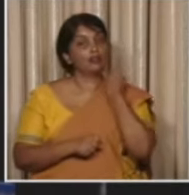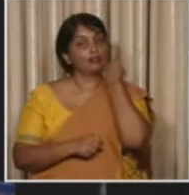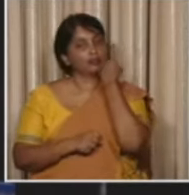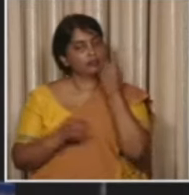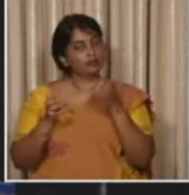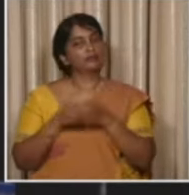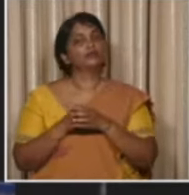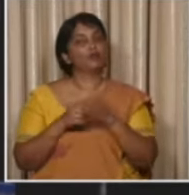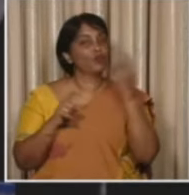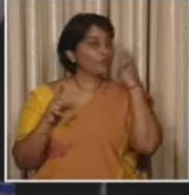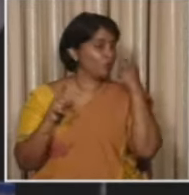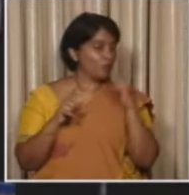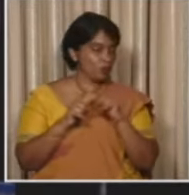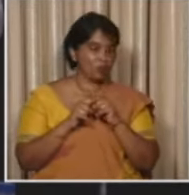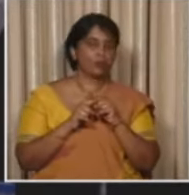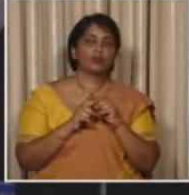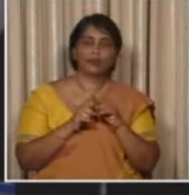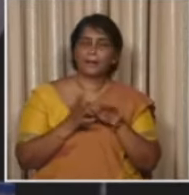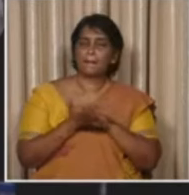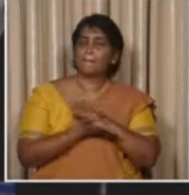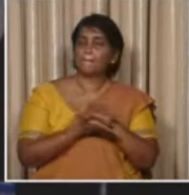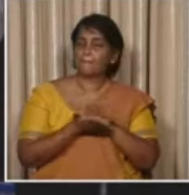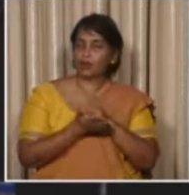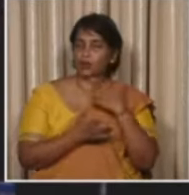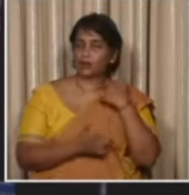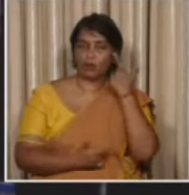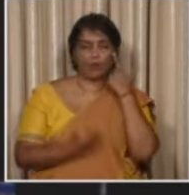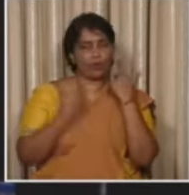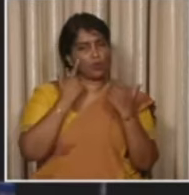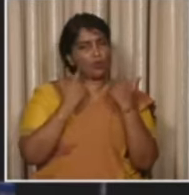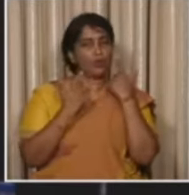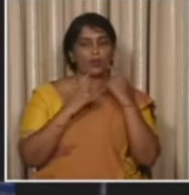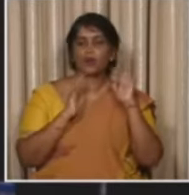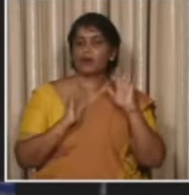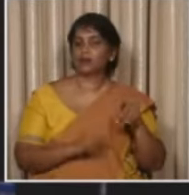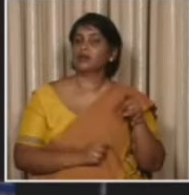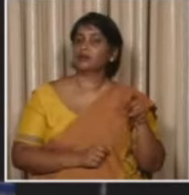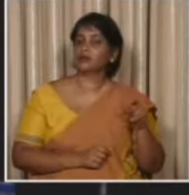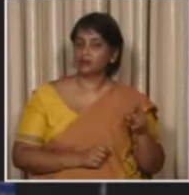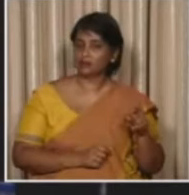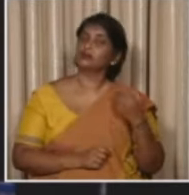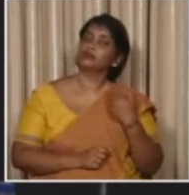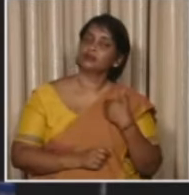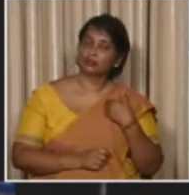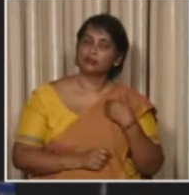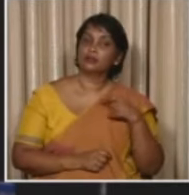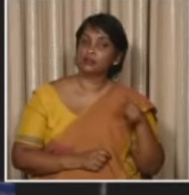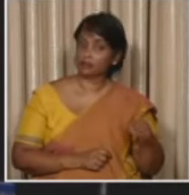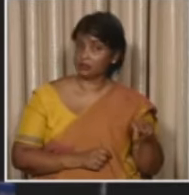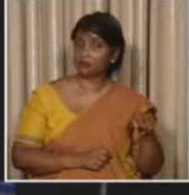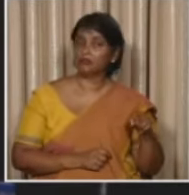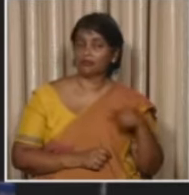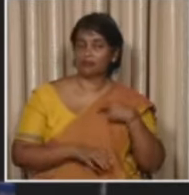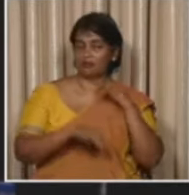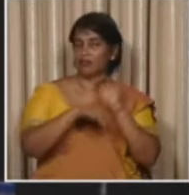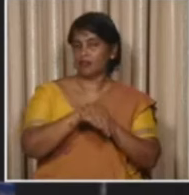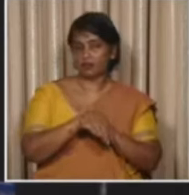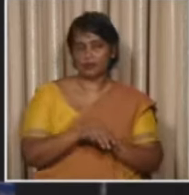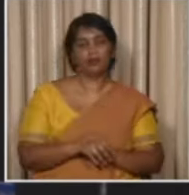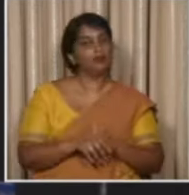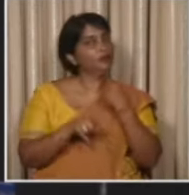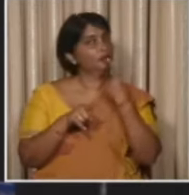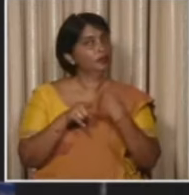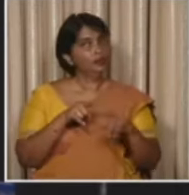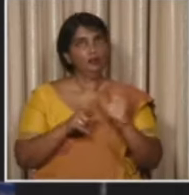මේ පිළිබඳව පැහැදිලි දැනුවත් වීමක් තිබුණා කියන එක අපිට මේකෙන් තහවුරු වෙනවා. ඒ විතරක්